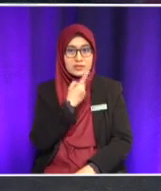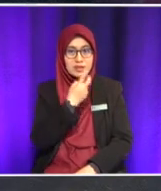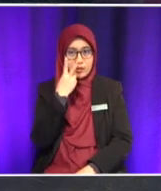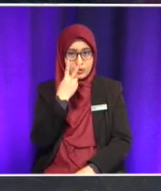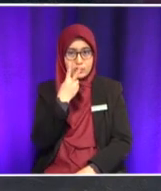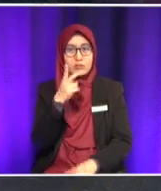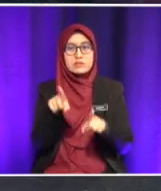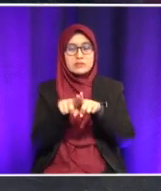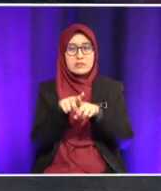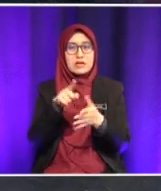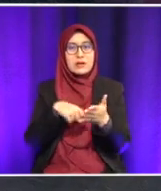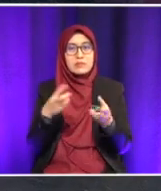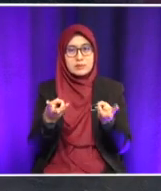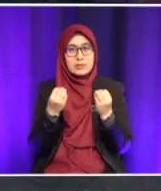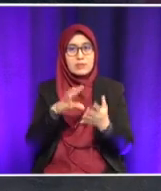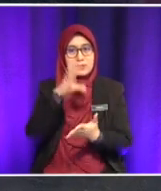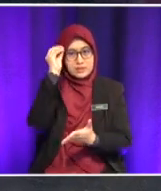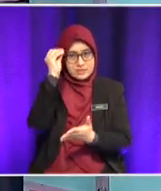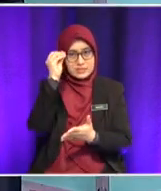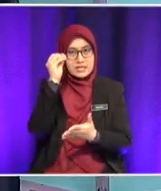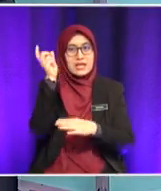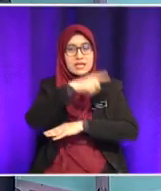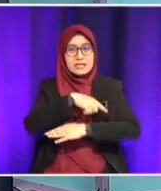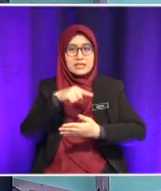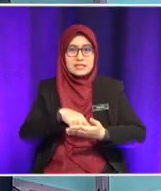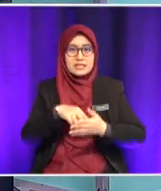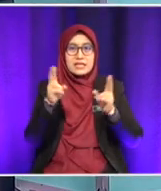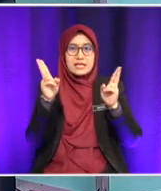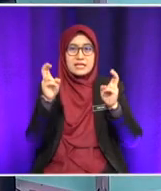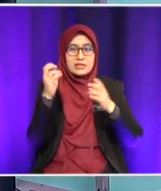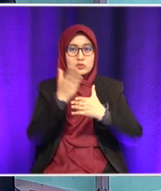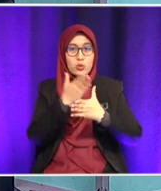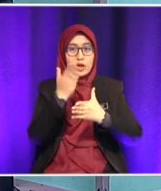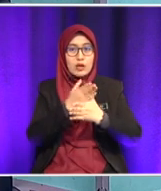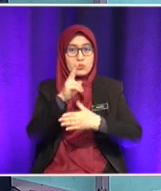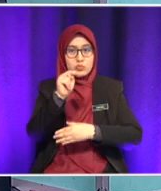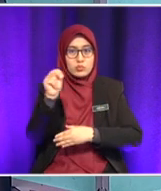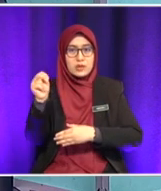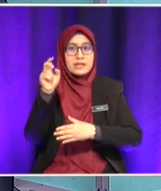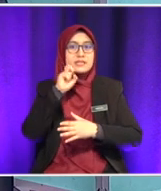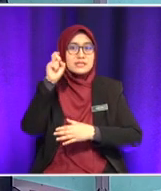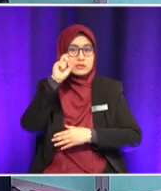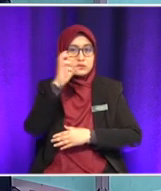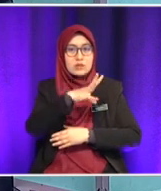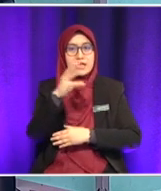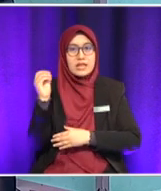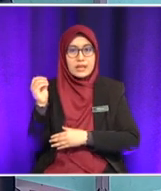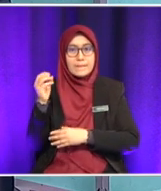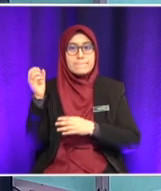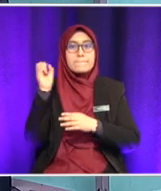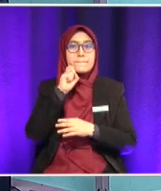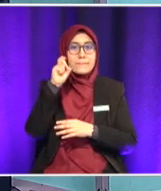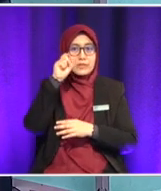adalah gangguan seksual dan pendarahan seksual di bawah komponen pendidikan kesehatan tingkatan